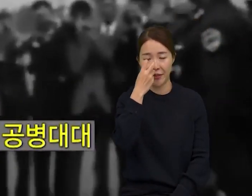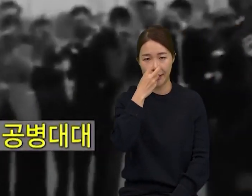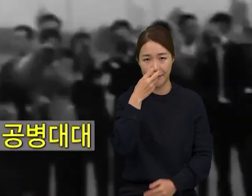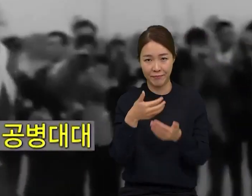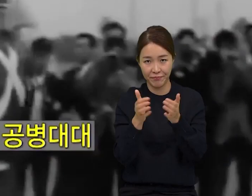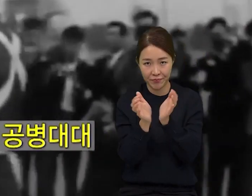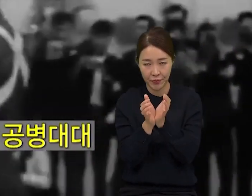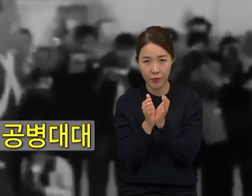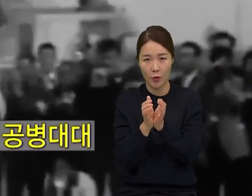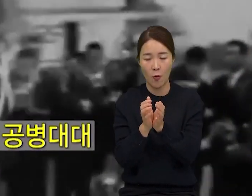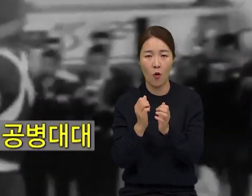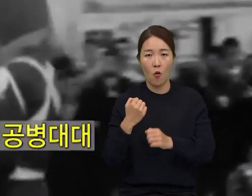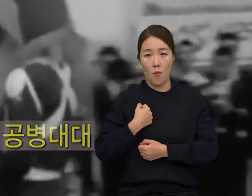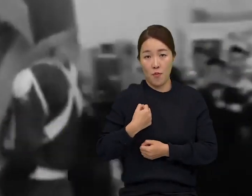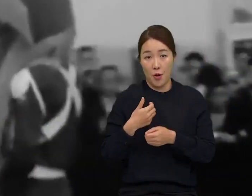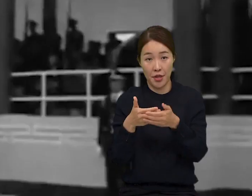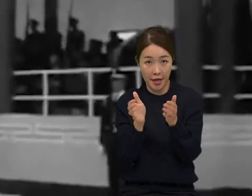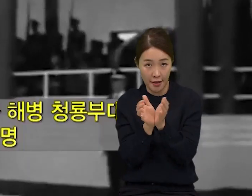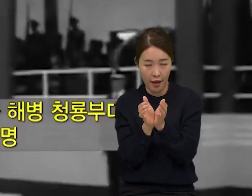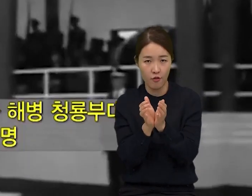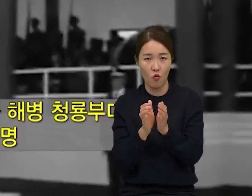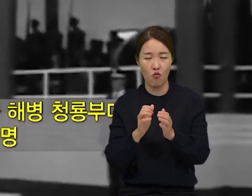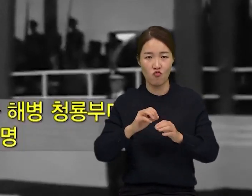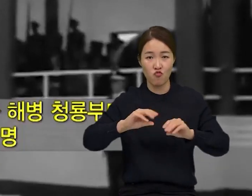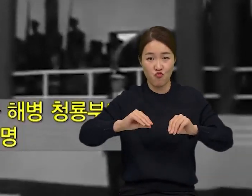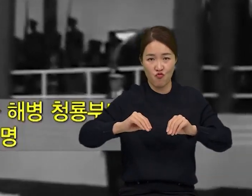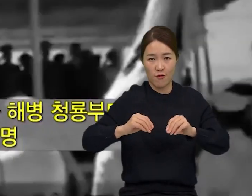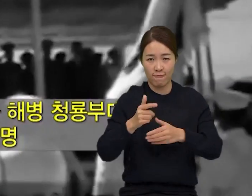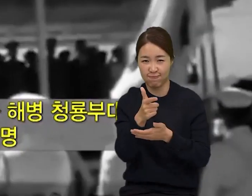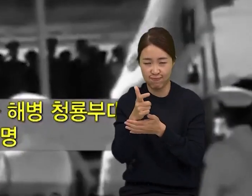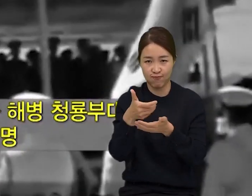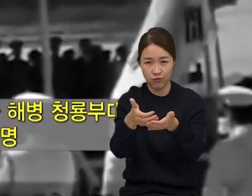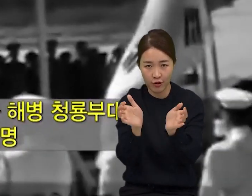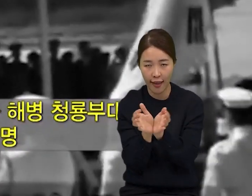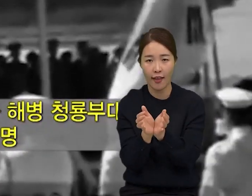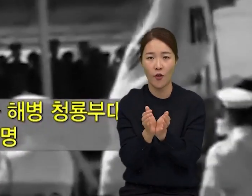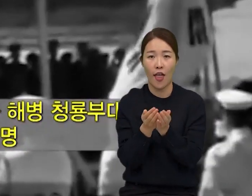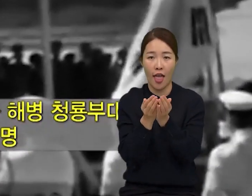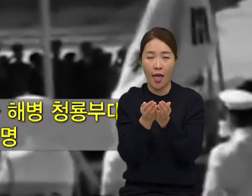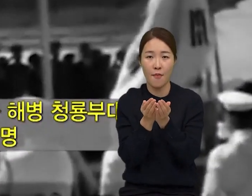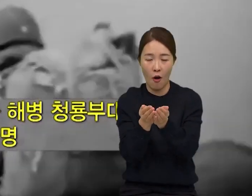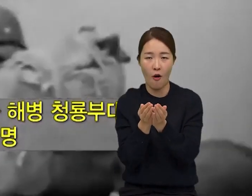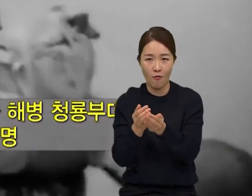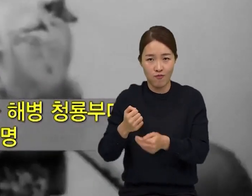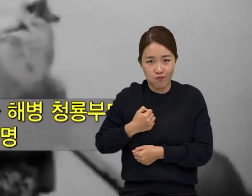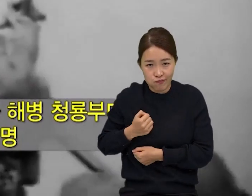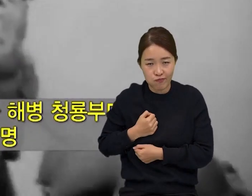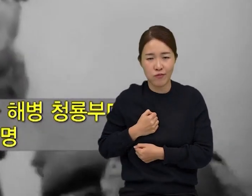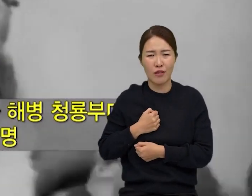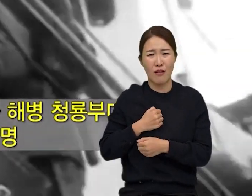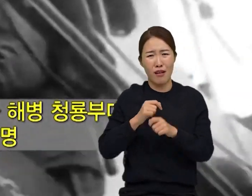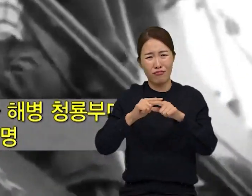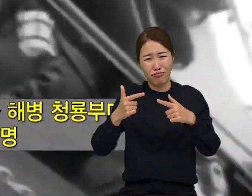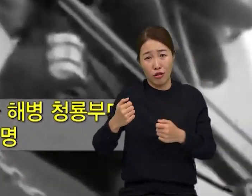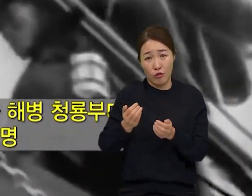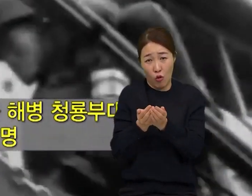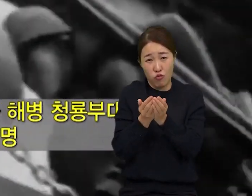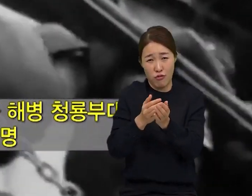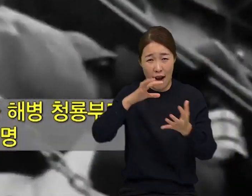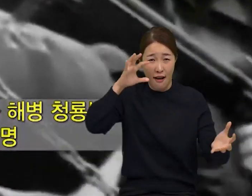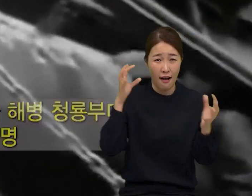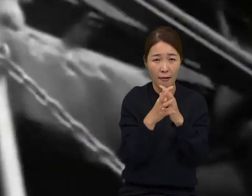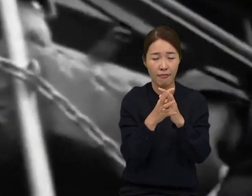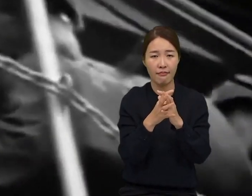1965년엔 경비대대와 공병대대에 이어 육군 맹호부대와 해병 청룡부대 등 핵심 전투병력 2만여 명을